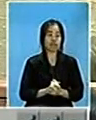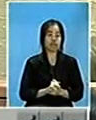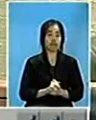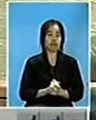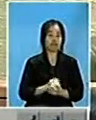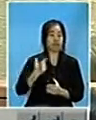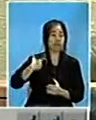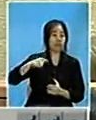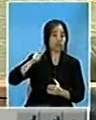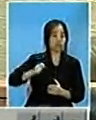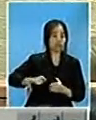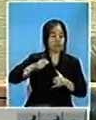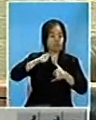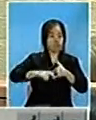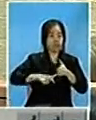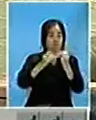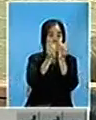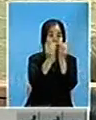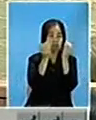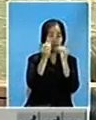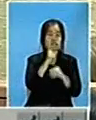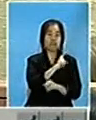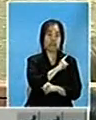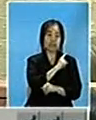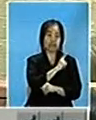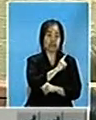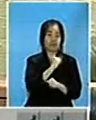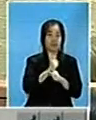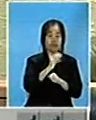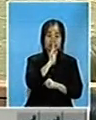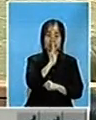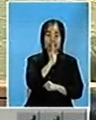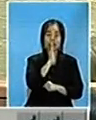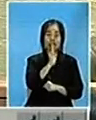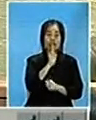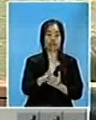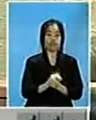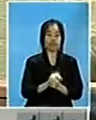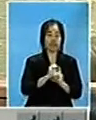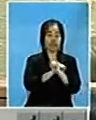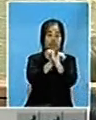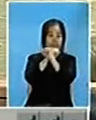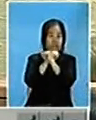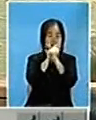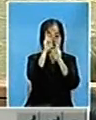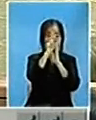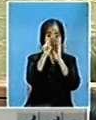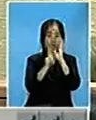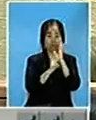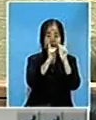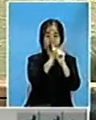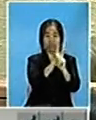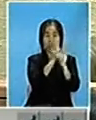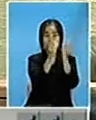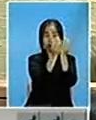ศาลรัฐธรรมนูญท่านทำหน้าที่ด้วยความเที่ยงตรงพิทักษ์ซึ่งรัฐธรรมนูญปฏิ